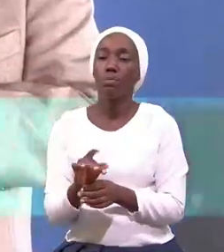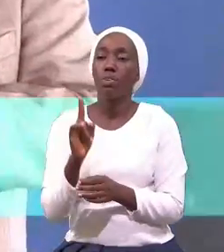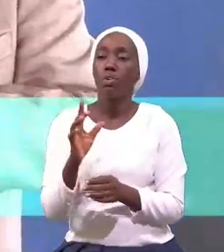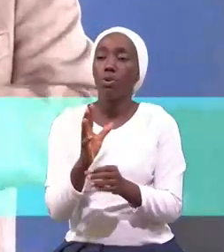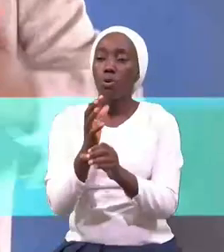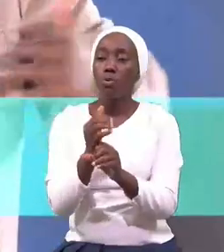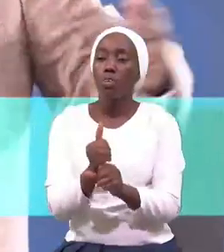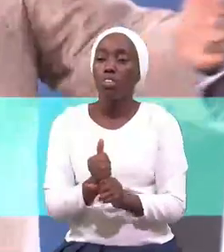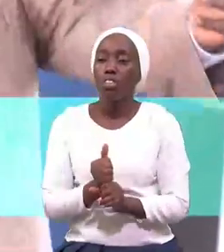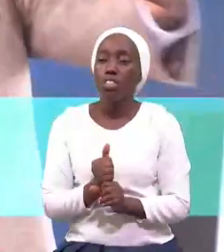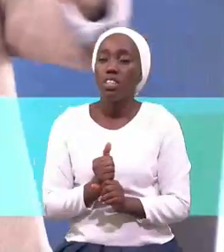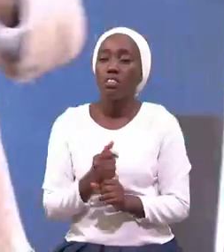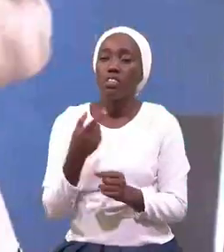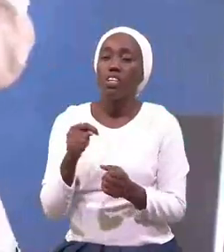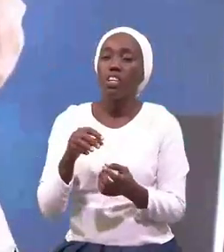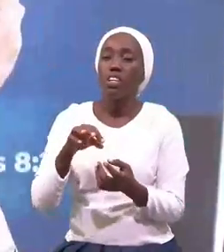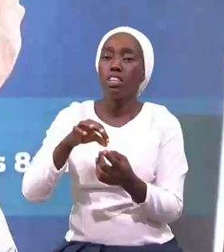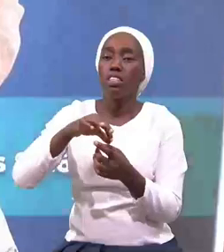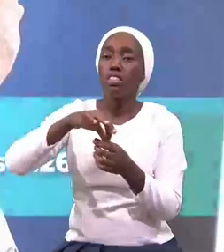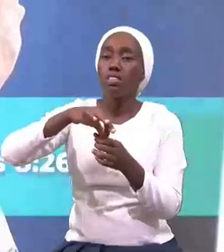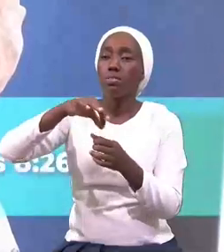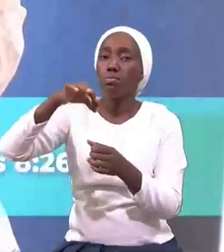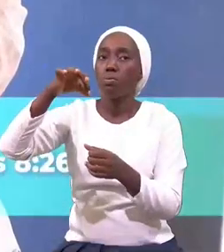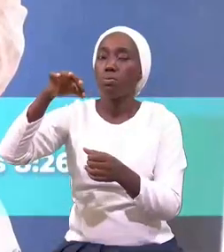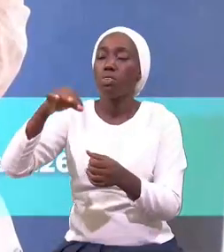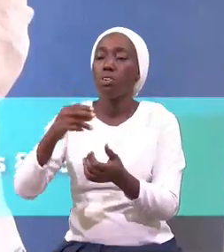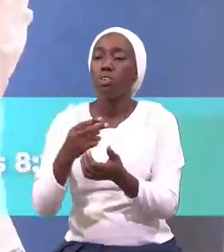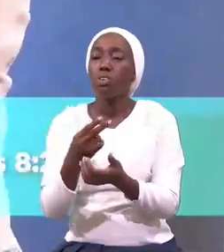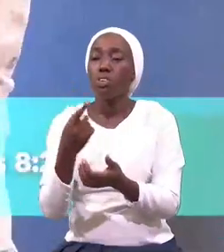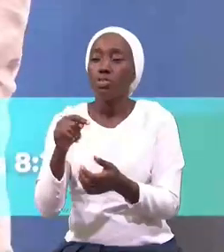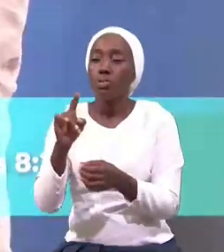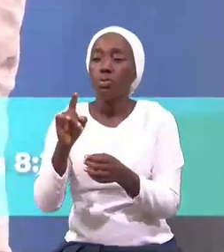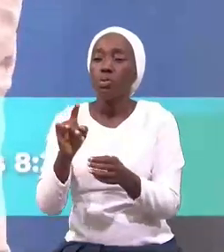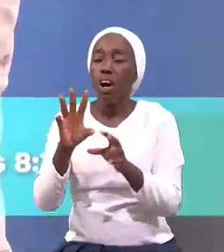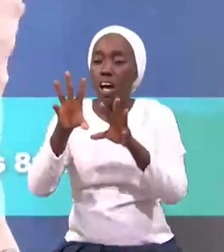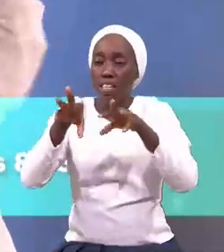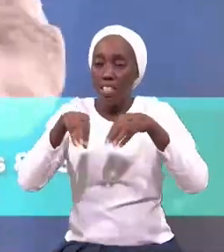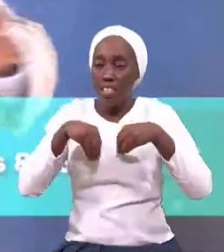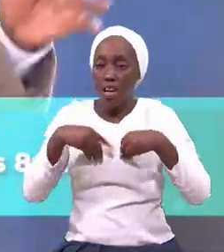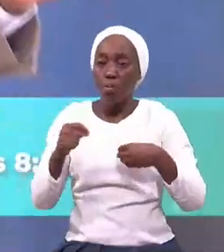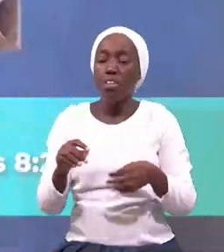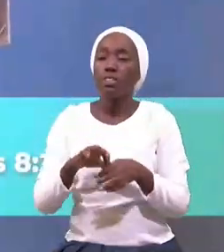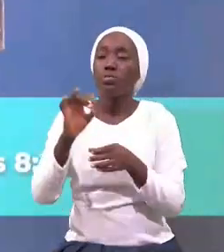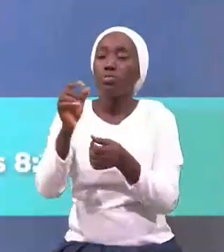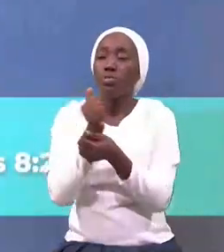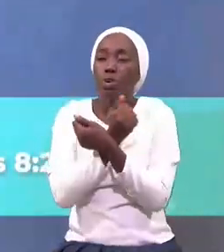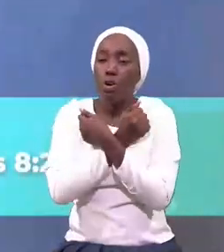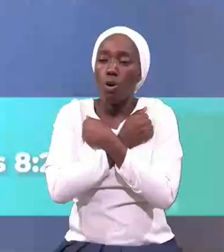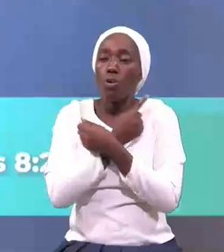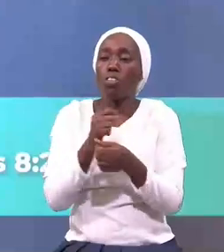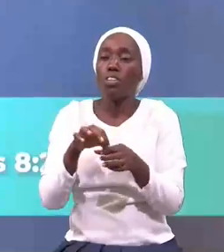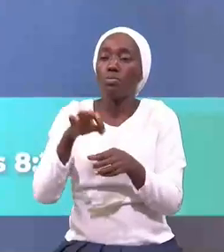Vous recevez l'Esprit. Vous embrassez l'Esprit. Vous aimez l'Esprit.